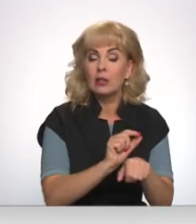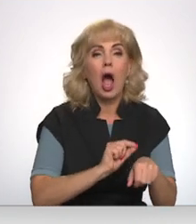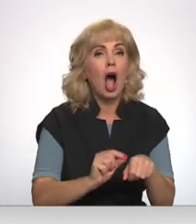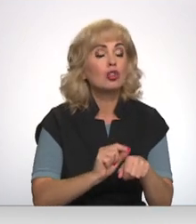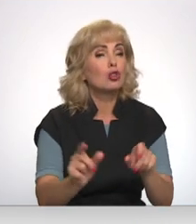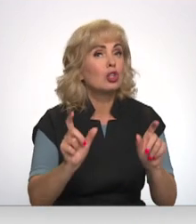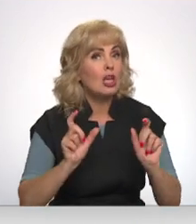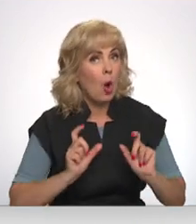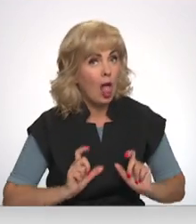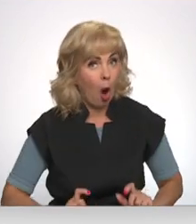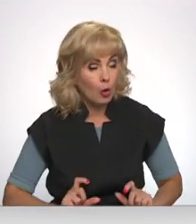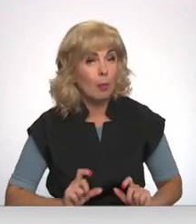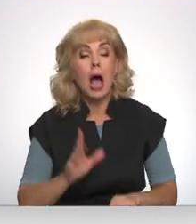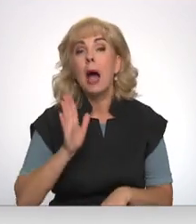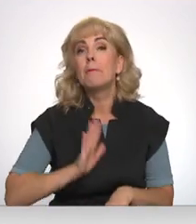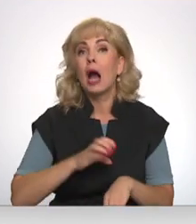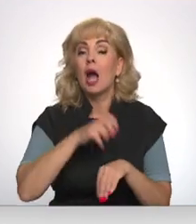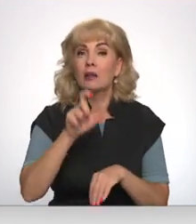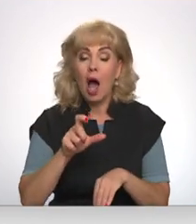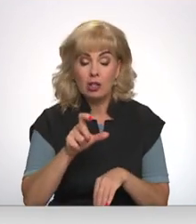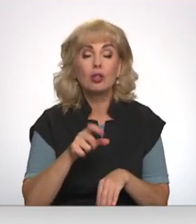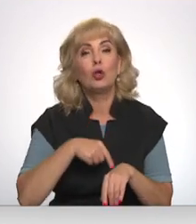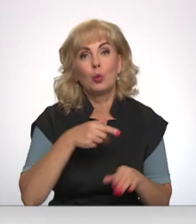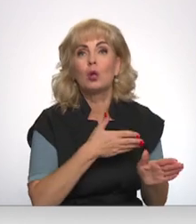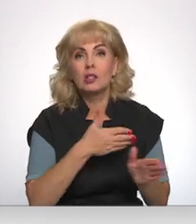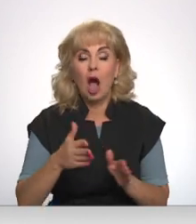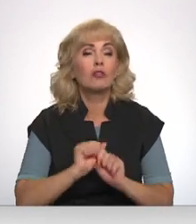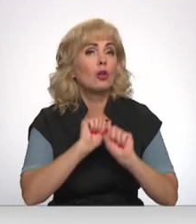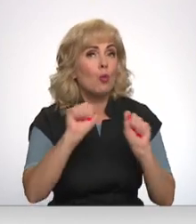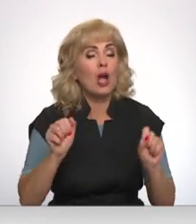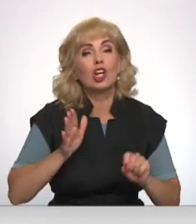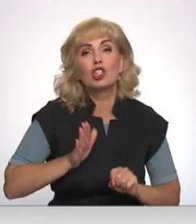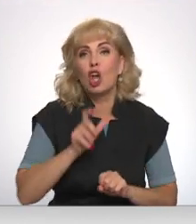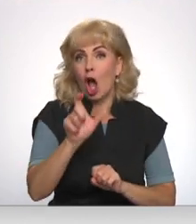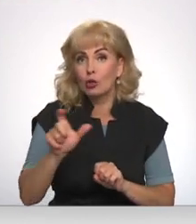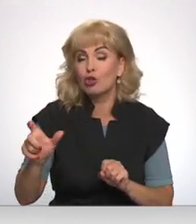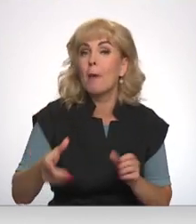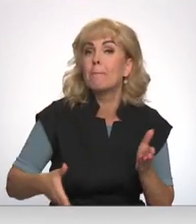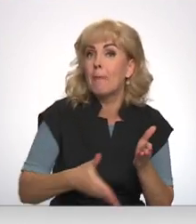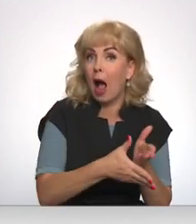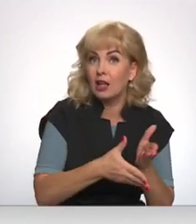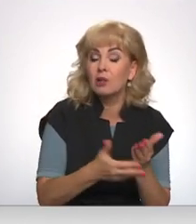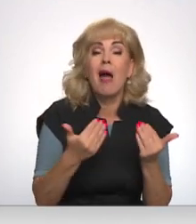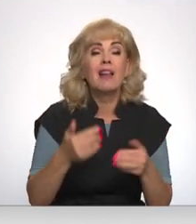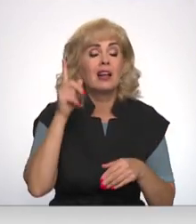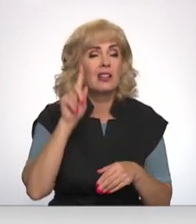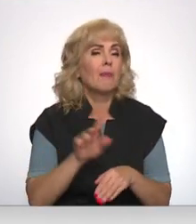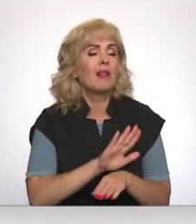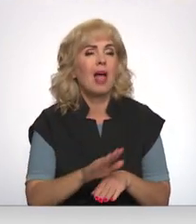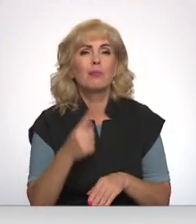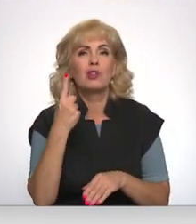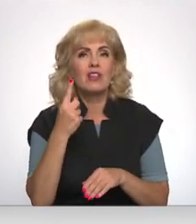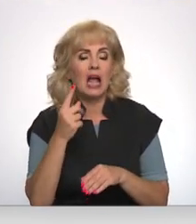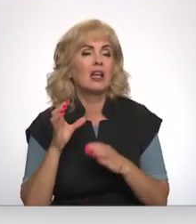ļaunumu. Pagaidām ārsti jūtas gatavi nodrošināt cietušajiem nepieciešamo palīdzību, bet jau tagad zināms, ka šis nebūs vienīgais